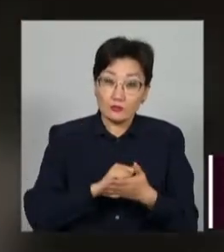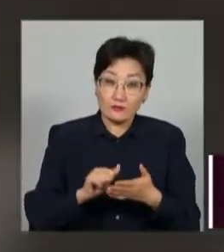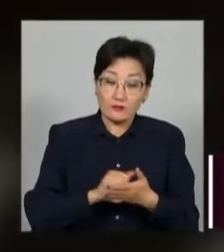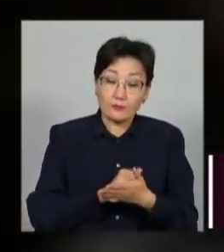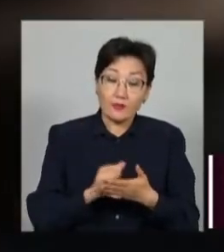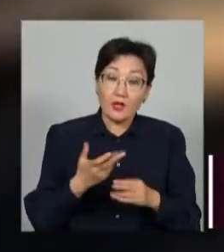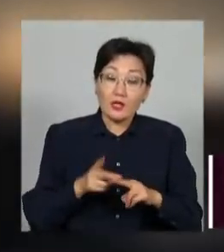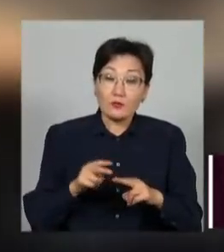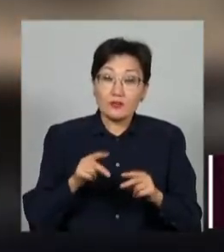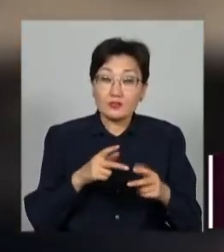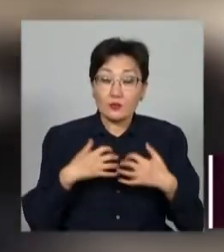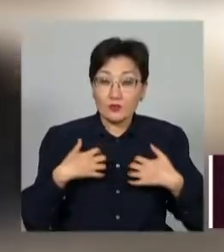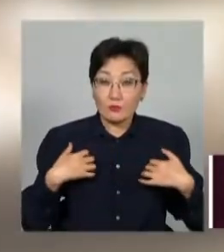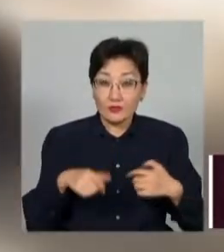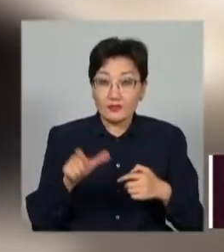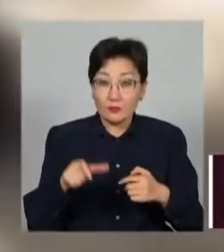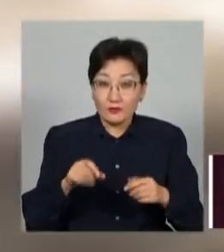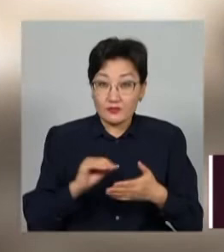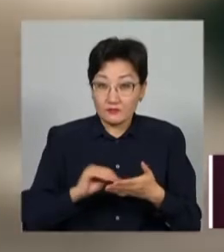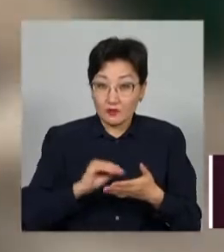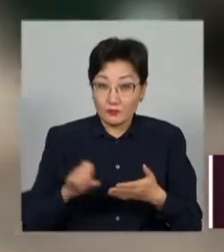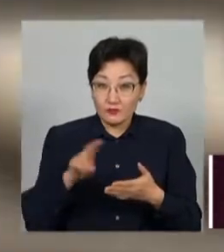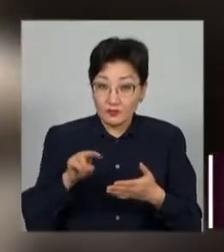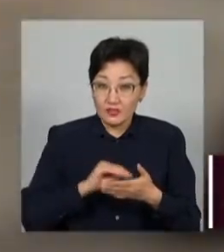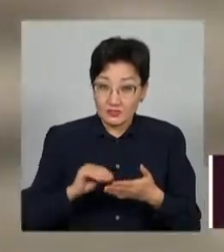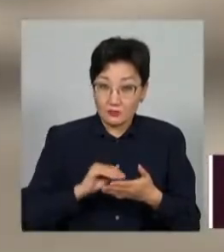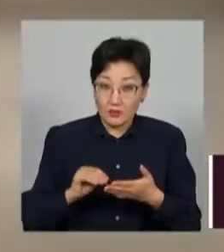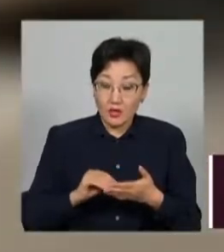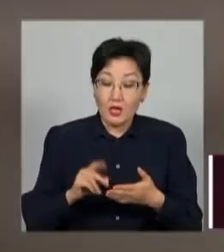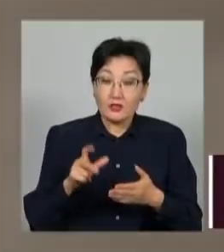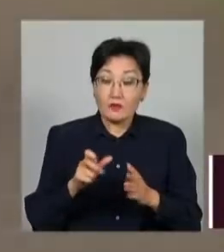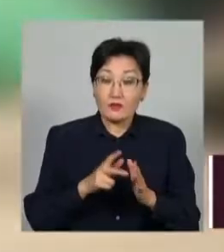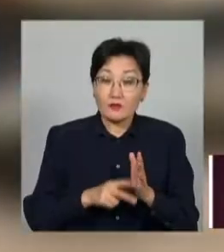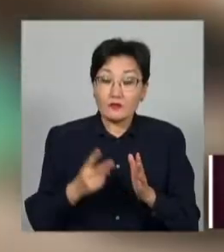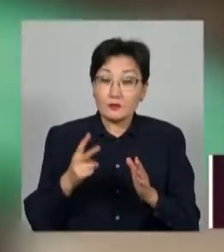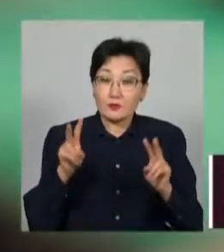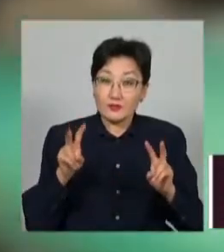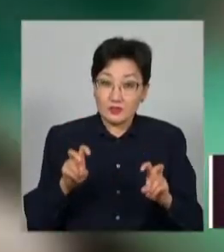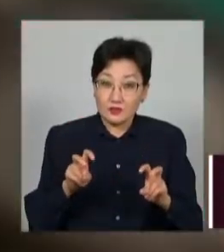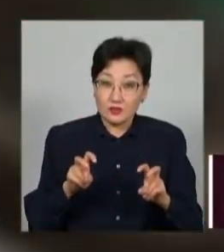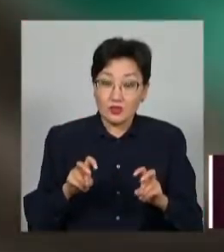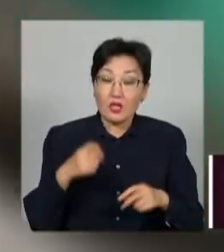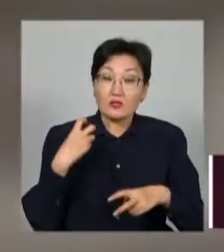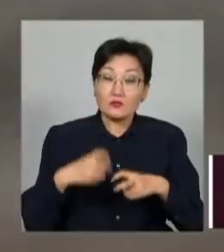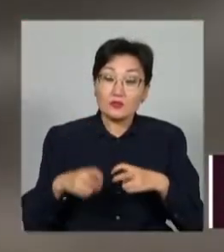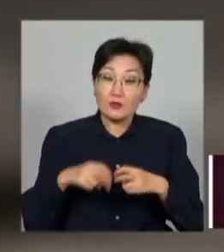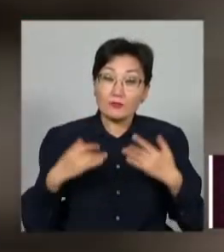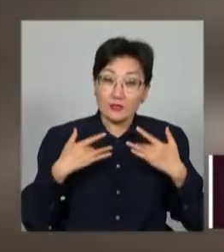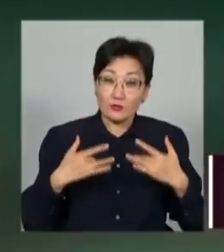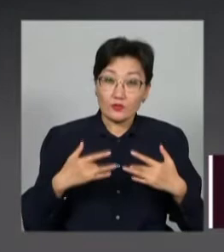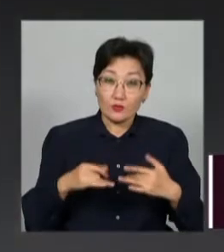документов. На охотников стражи порядка составили административный протокол по 382 статье за нарушение